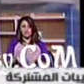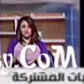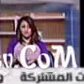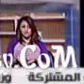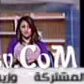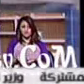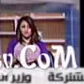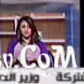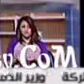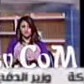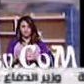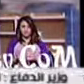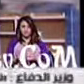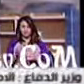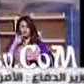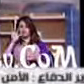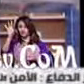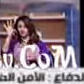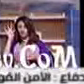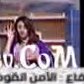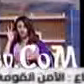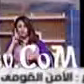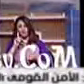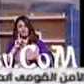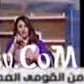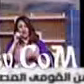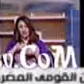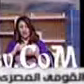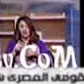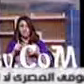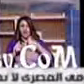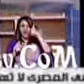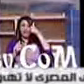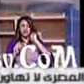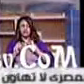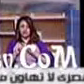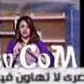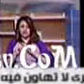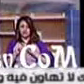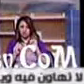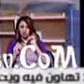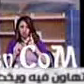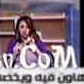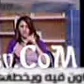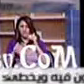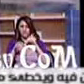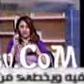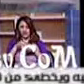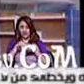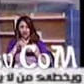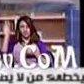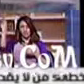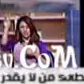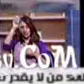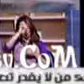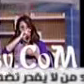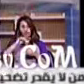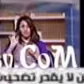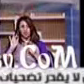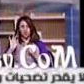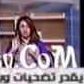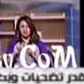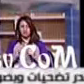يخدمها غير لما يكون واحد جاي منتد ما يكونش كمان مجال تخصصه او مجال عمله بعيد عن فكره ان هو يكون قائم على محافظه يعرف